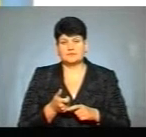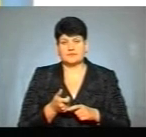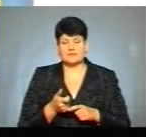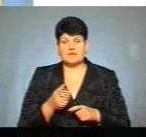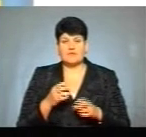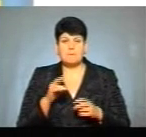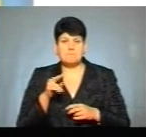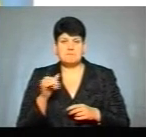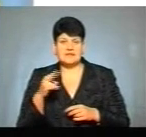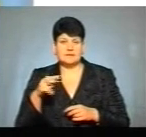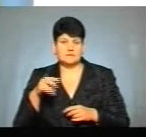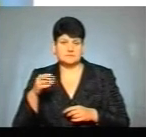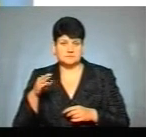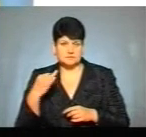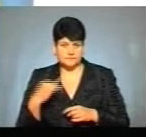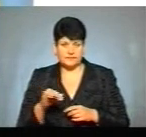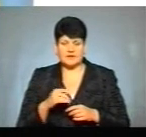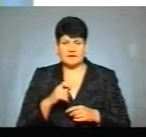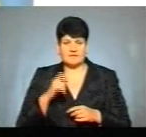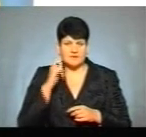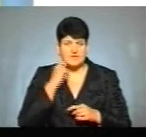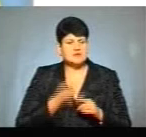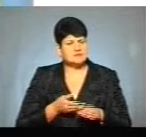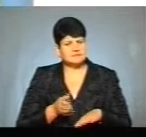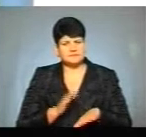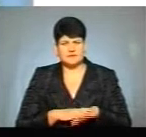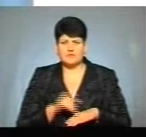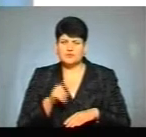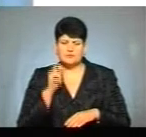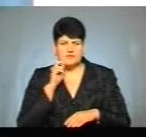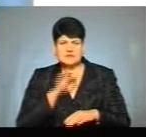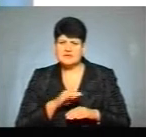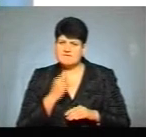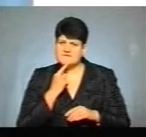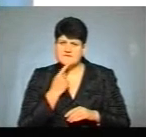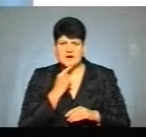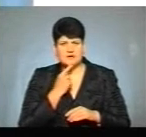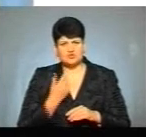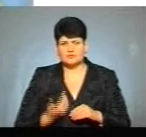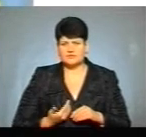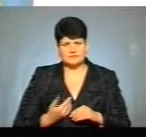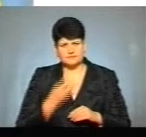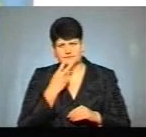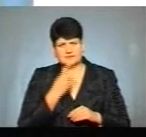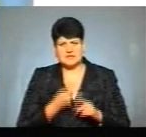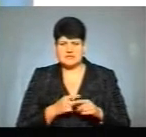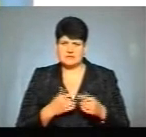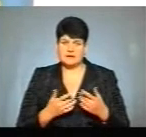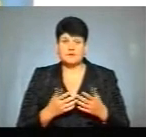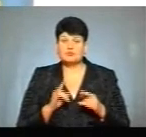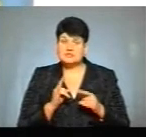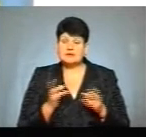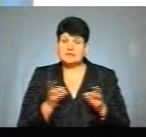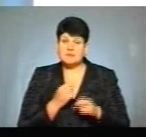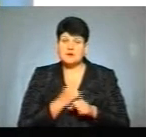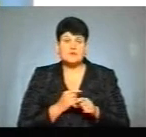трепетний, ніжний вік і складний, от в цьому віці діти дуже важко переживають ось такі сцени насилля. Тому з дитиною треба